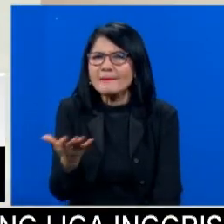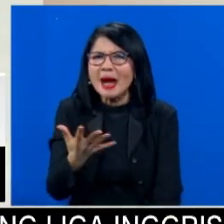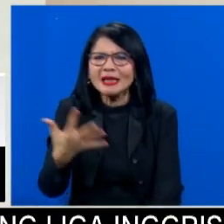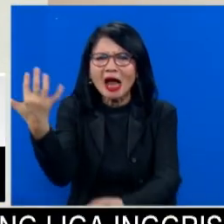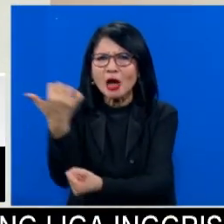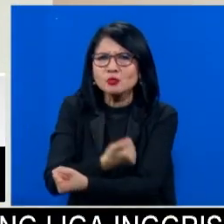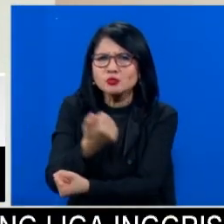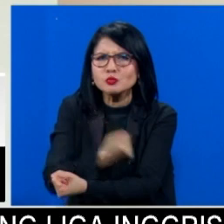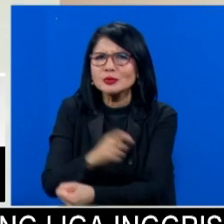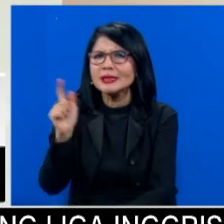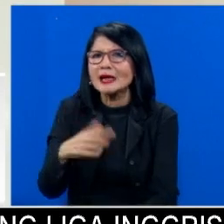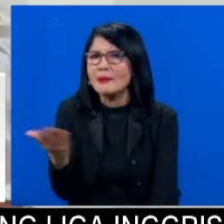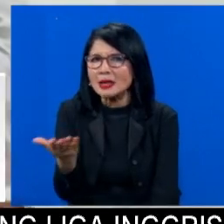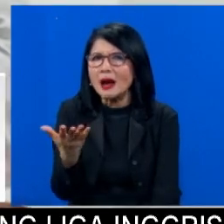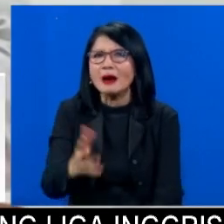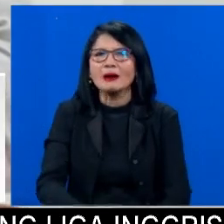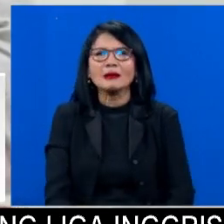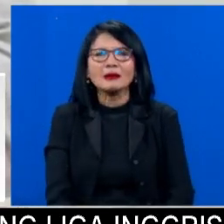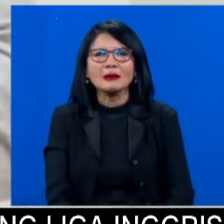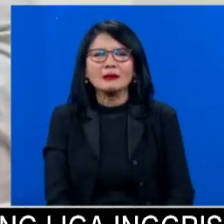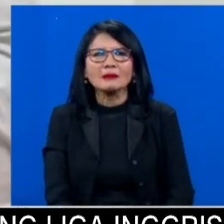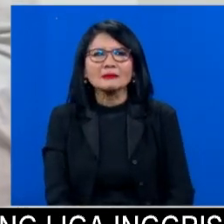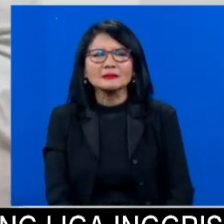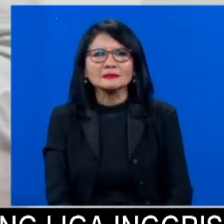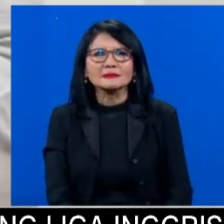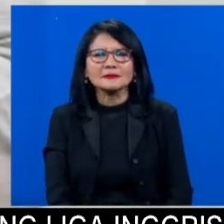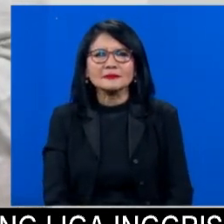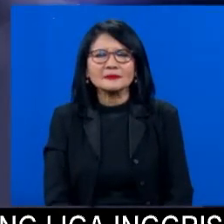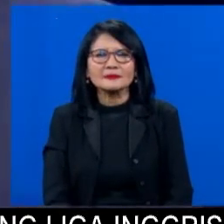mereka gunakan. Tim Liputan CNN Indonesia.